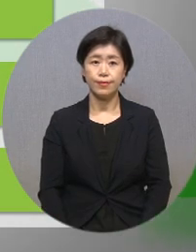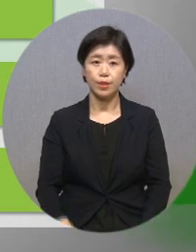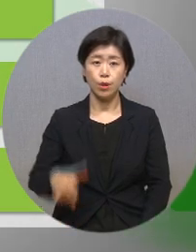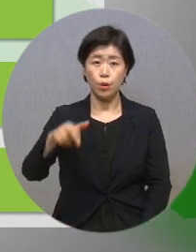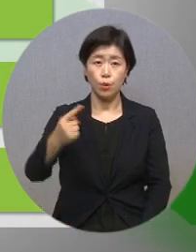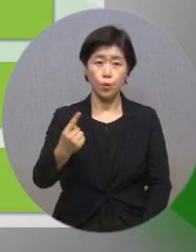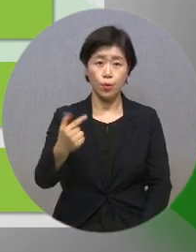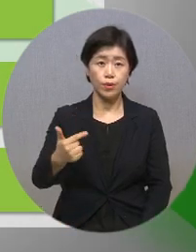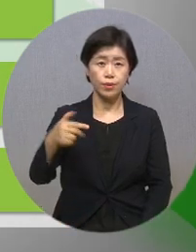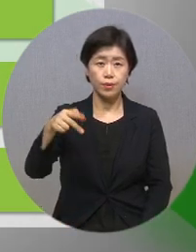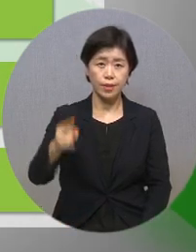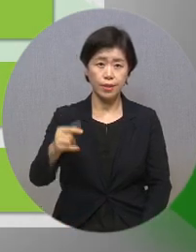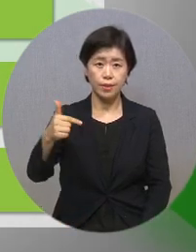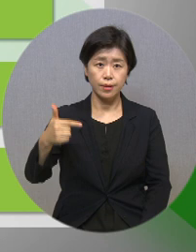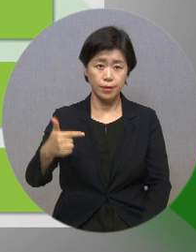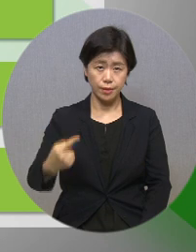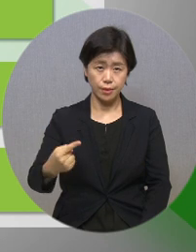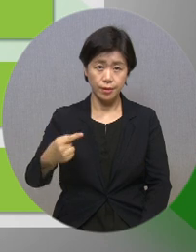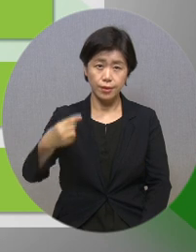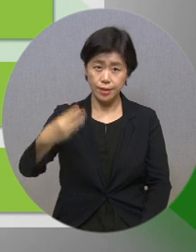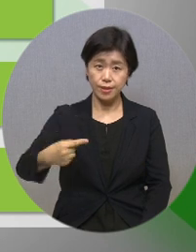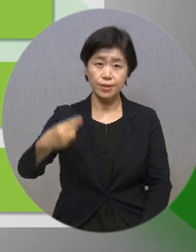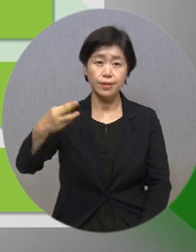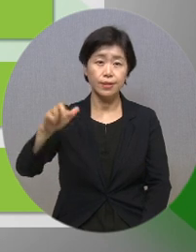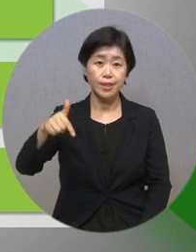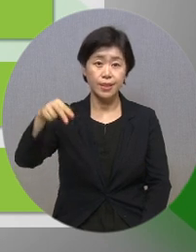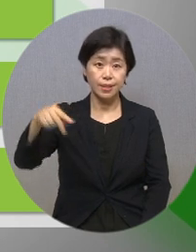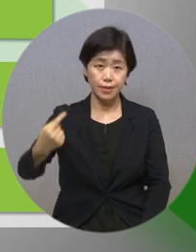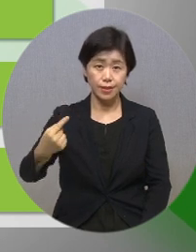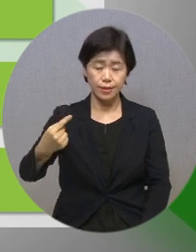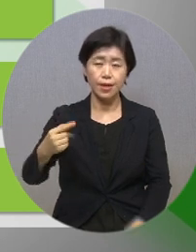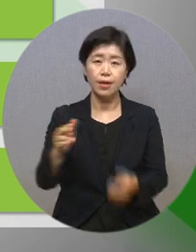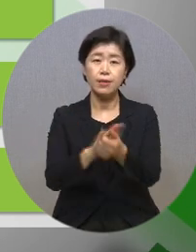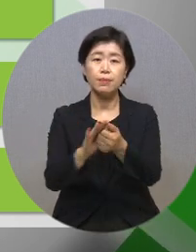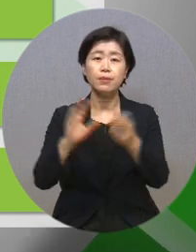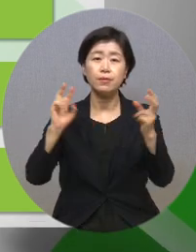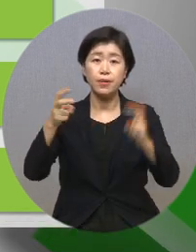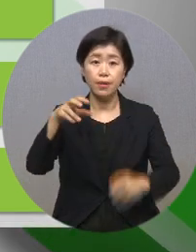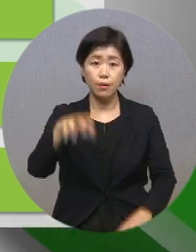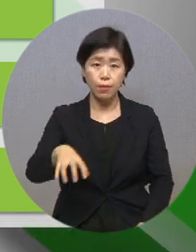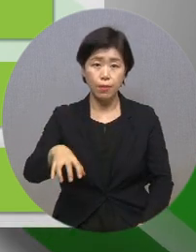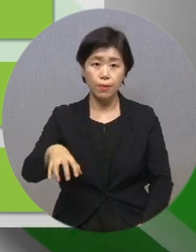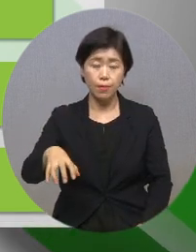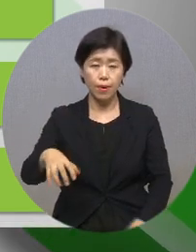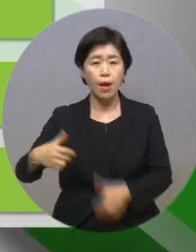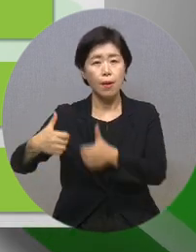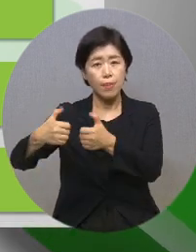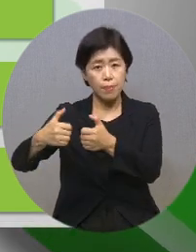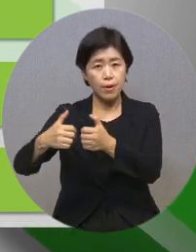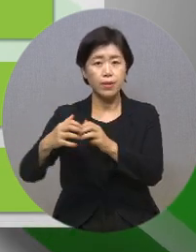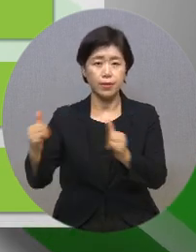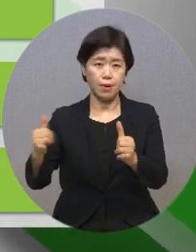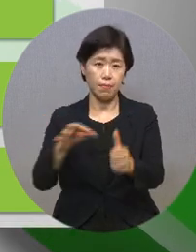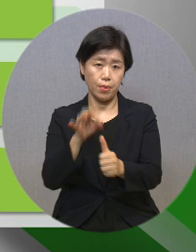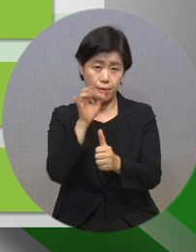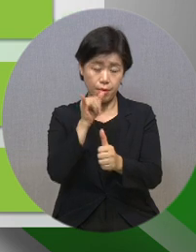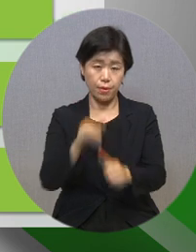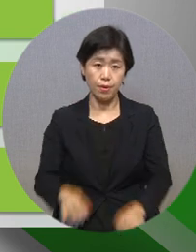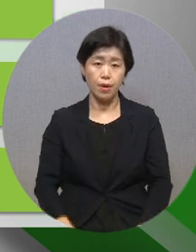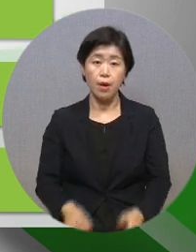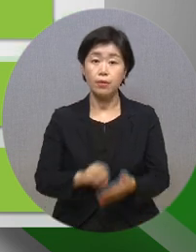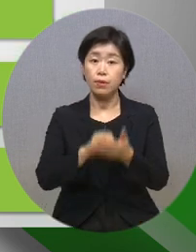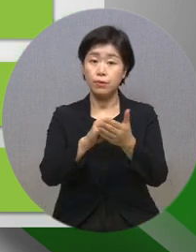콘센트릭스 서비스 코리아 유한 회사에서 콜센터 상담원을 모집합니다. 접수 마감일은 9월